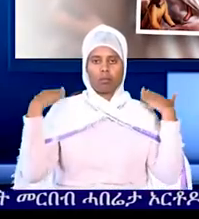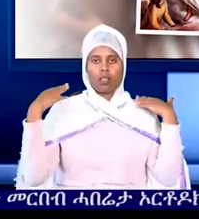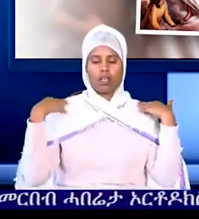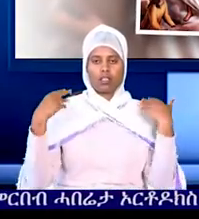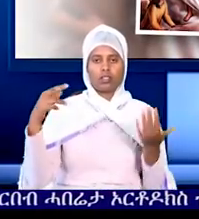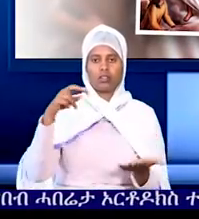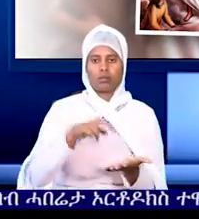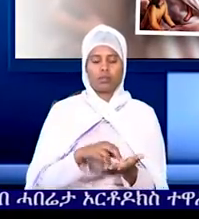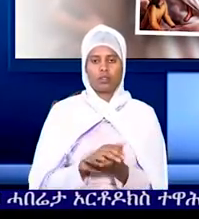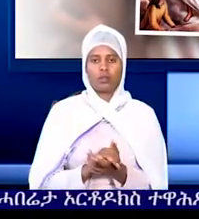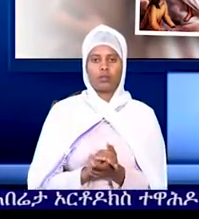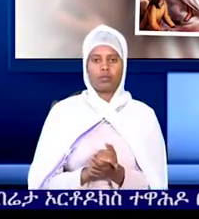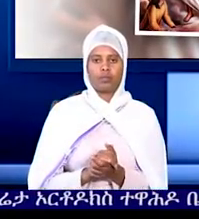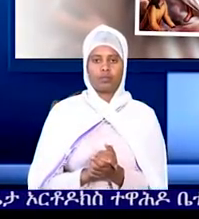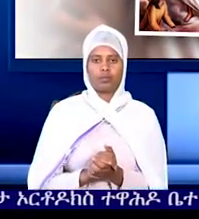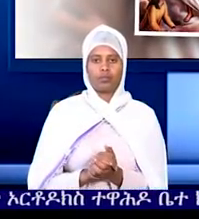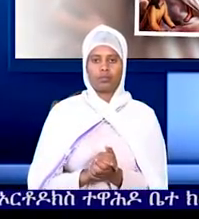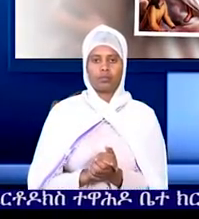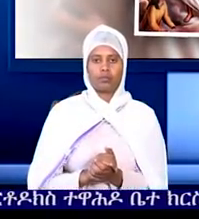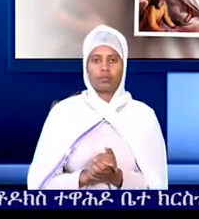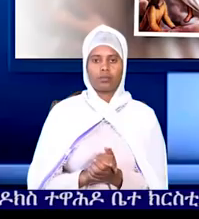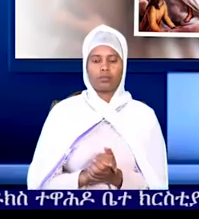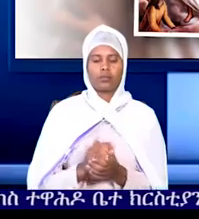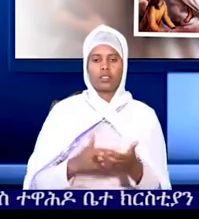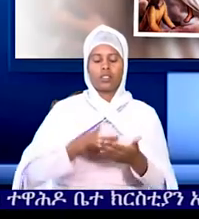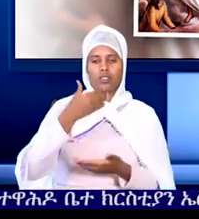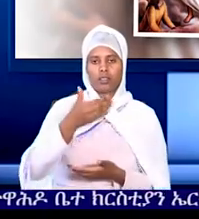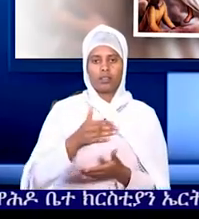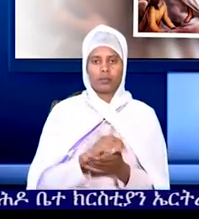للنوالو ملائت النامس كولو وارادو